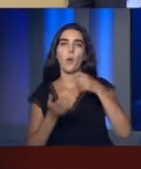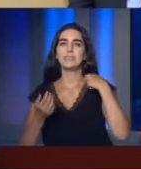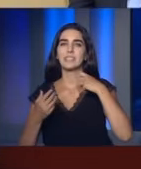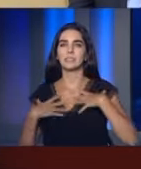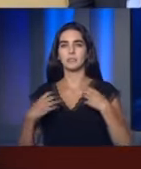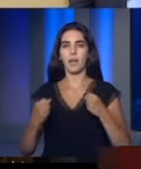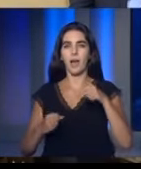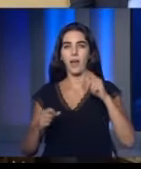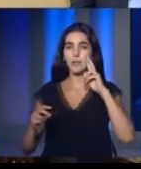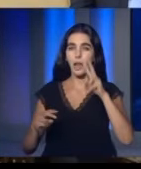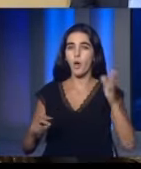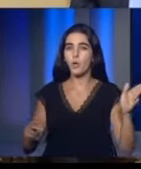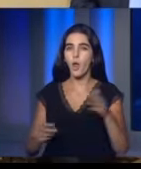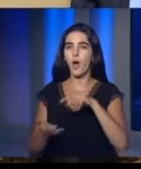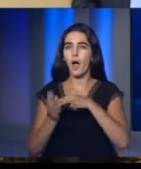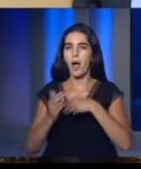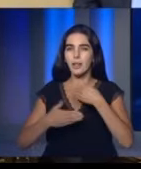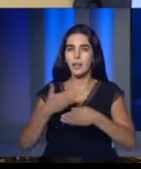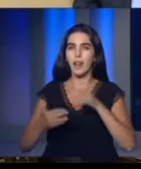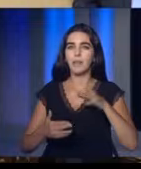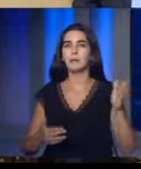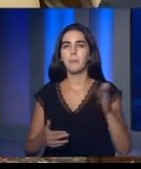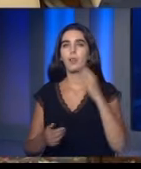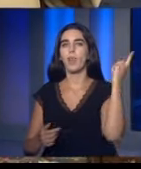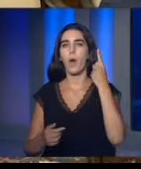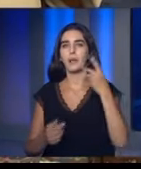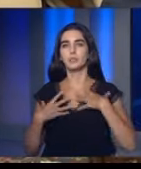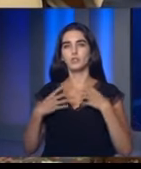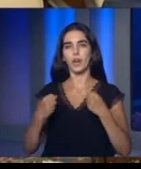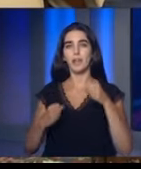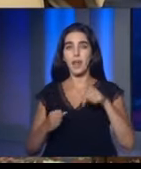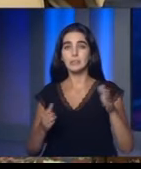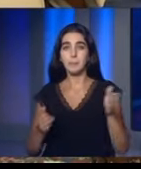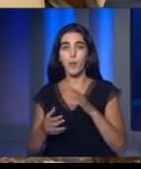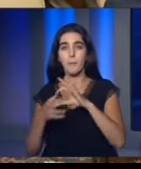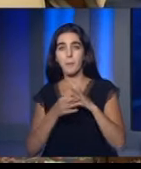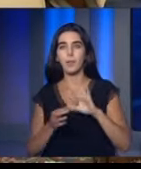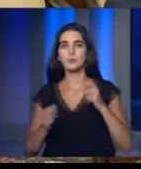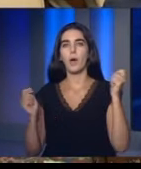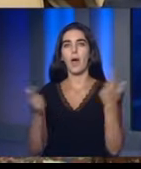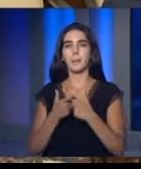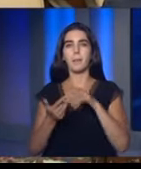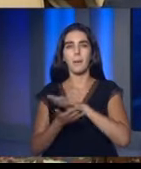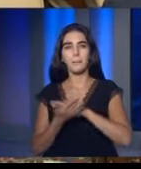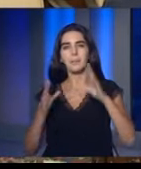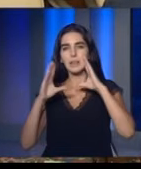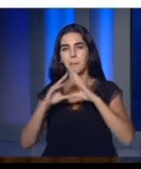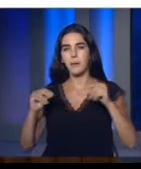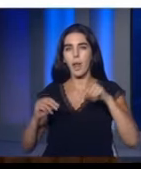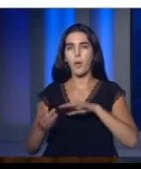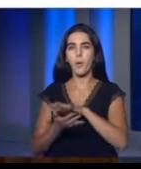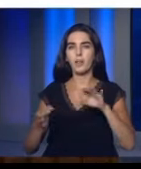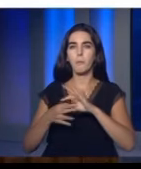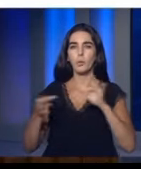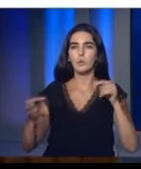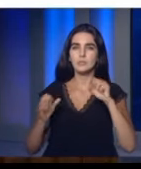في رأس الأبيض في دار الفتوى، الذي تحدث عن وجود خطة طوارئ صحية في حال حدوث حرب. سمحت